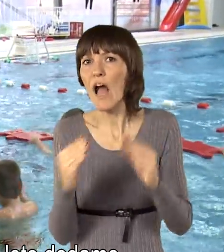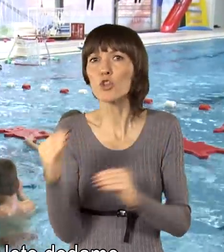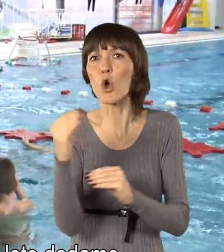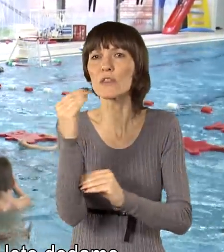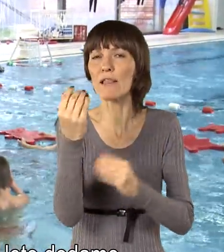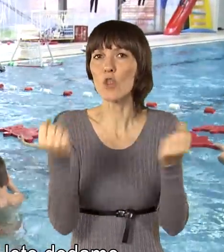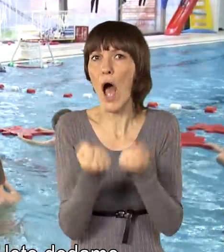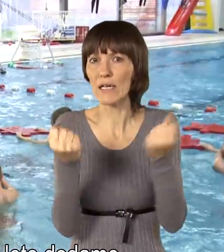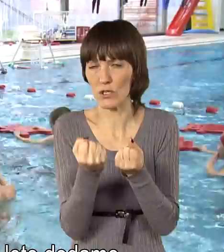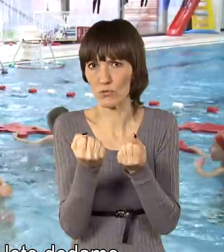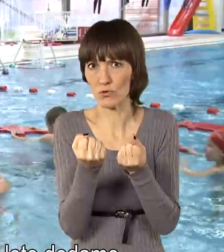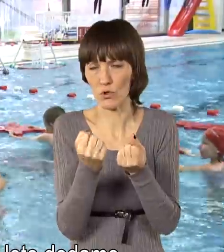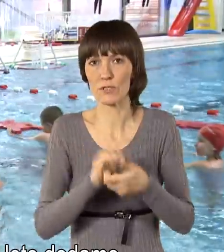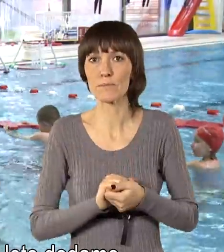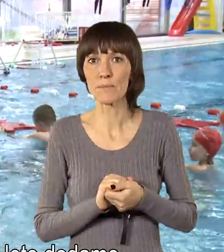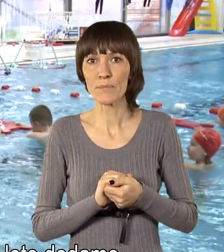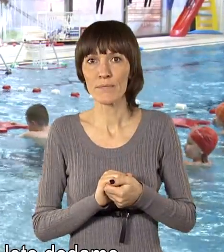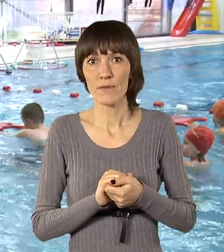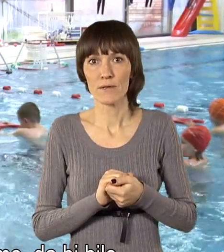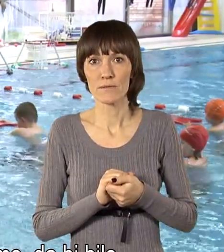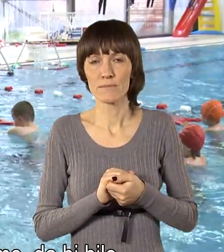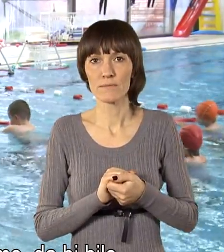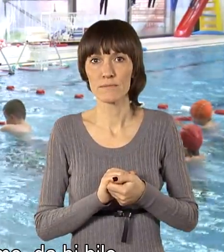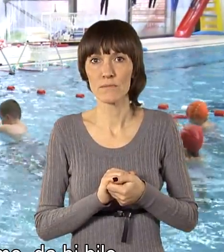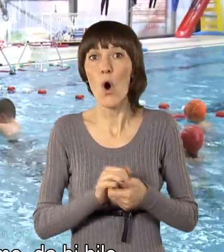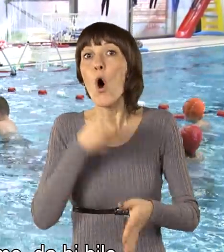dodamo še eno dodatno aktivnost. Namreč